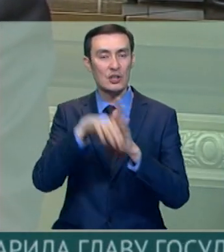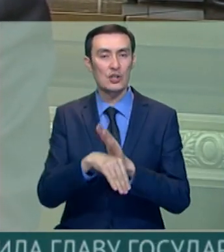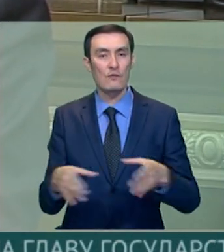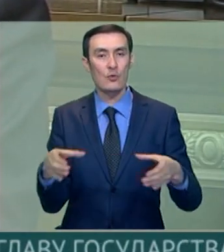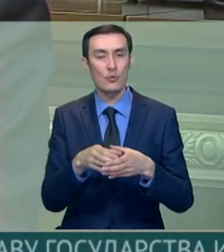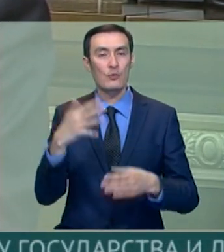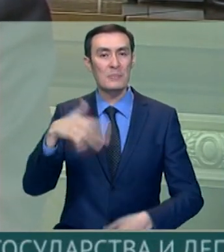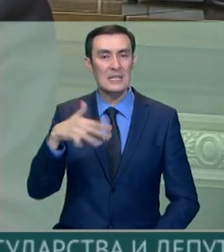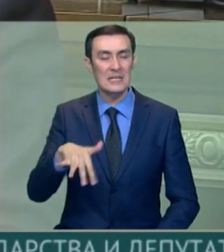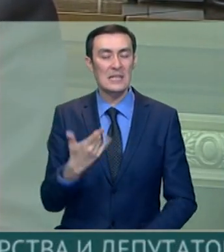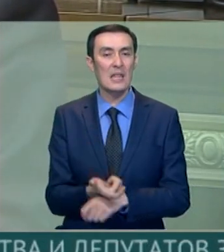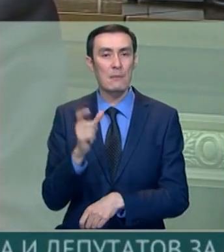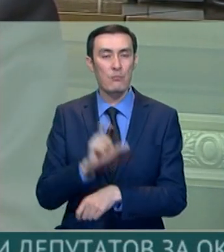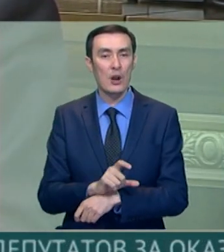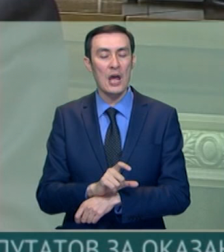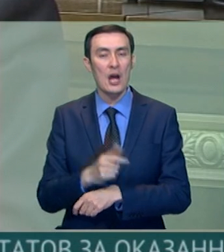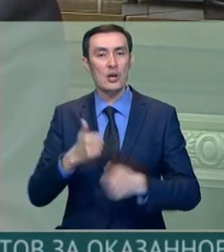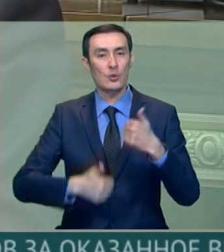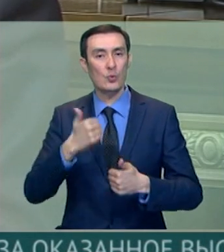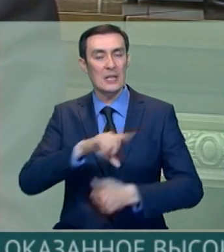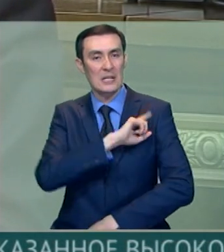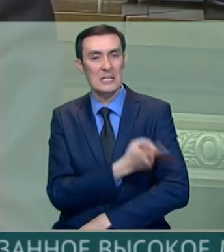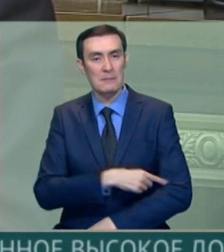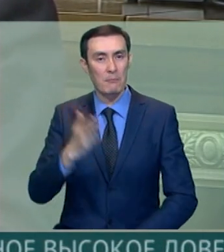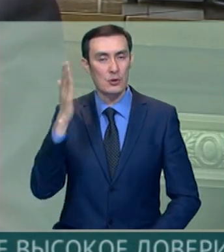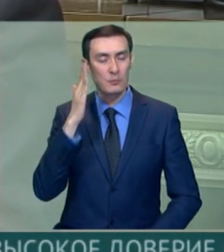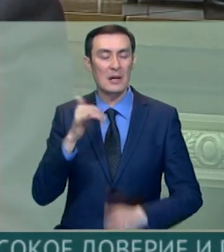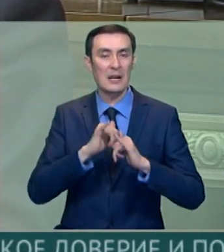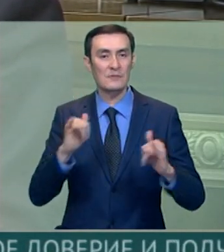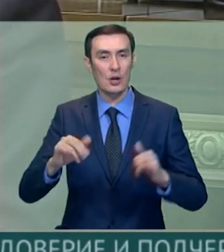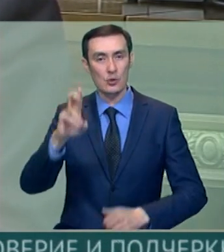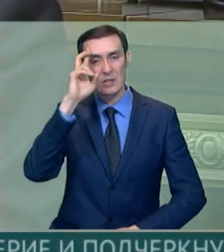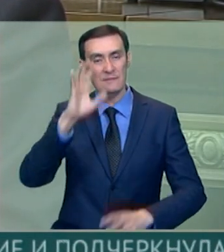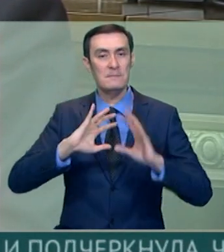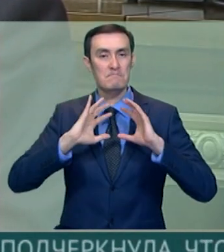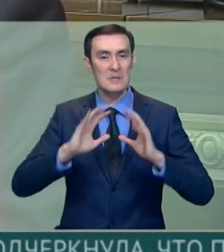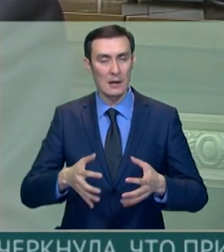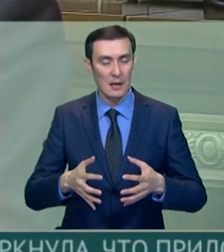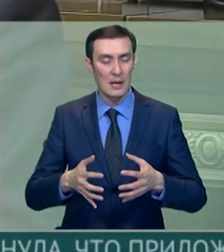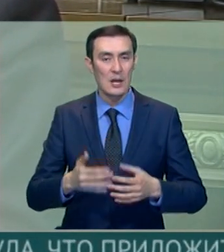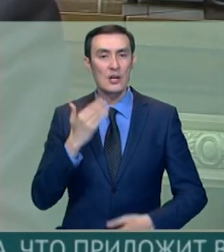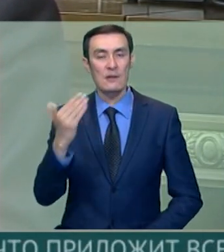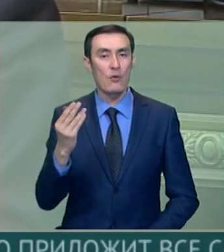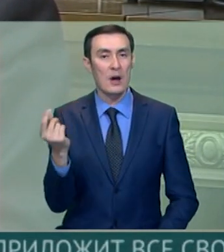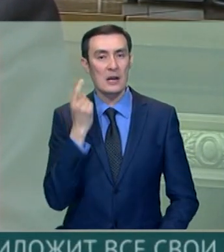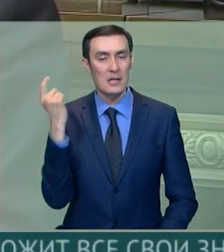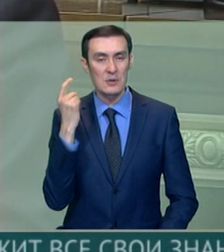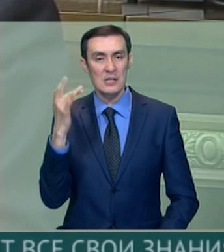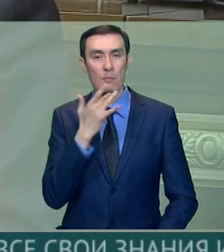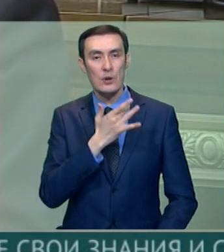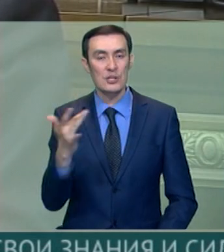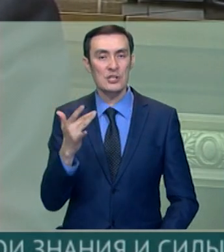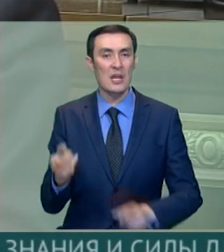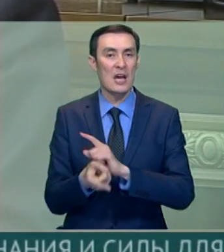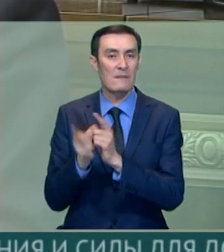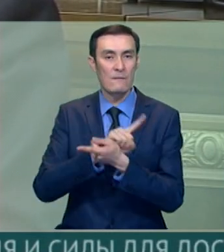группу 50 наиболее конкурентоспособных развитых стран мира. Его экономические и политические